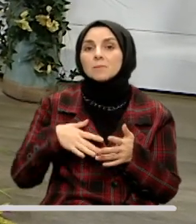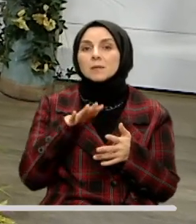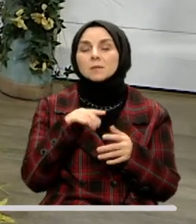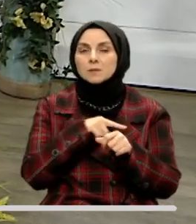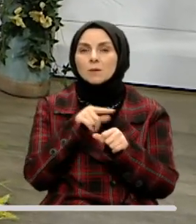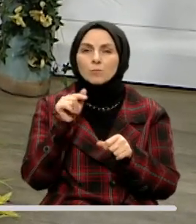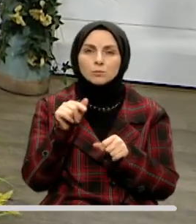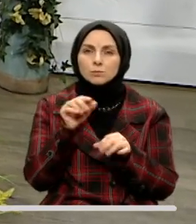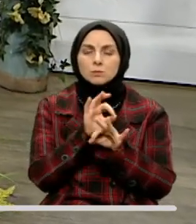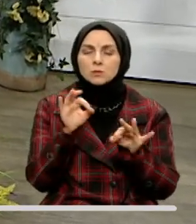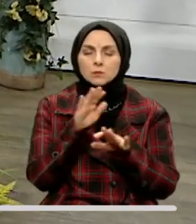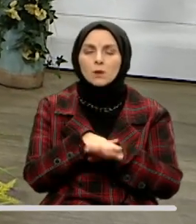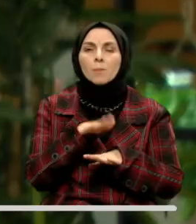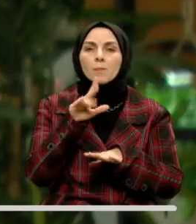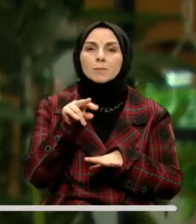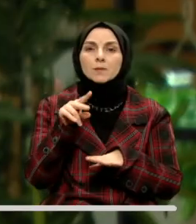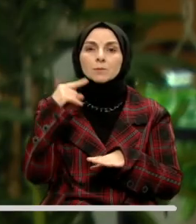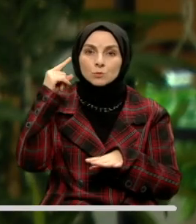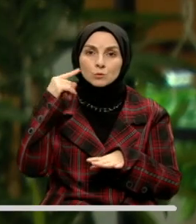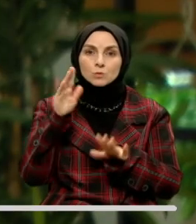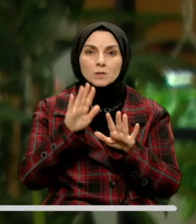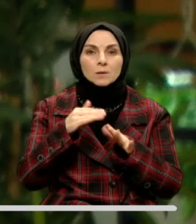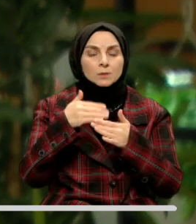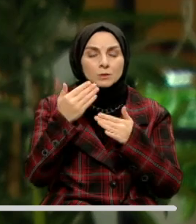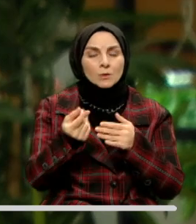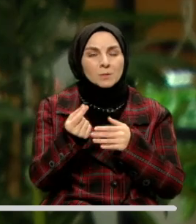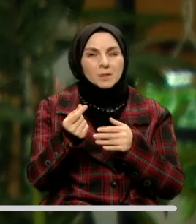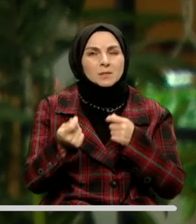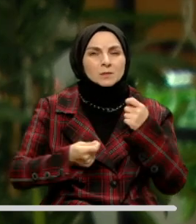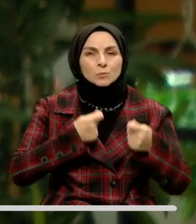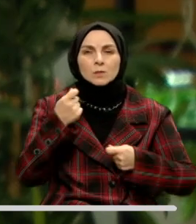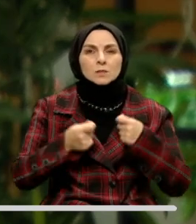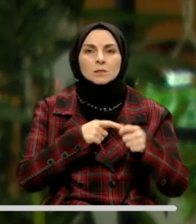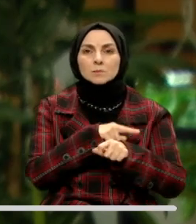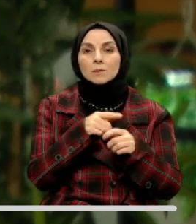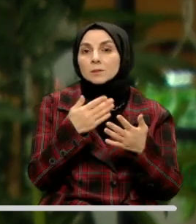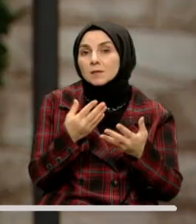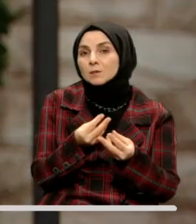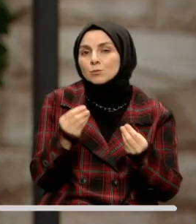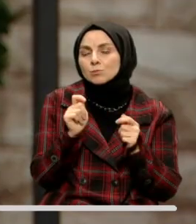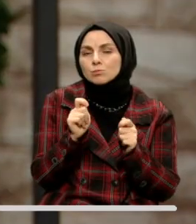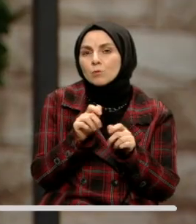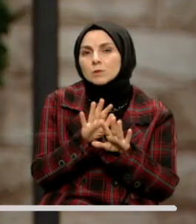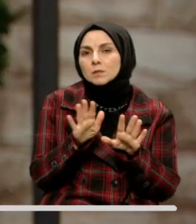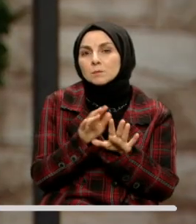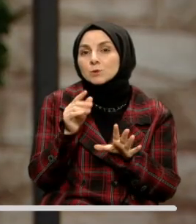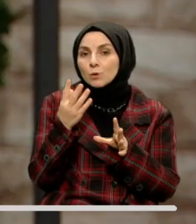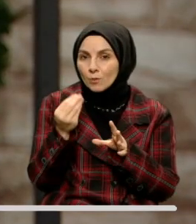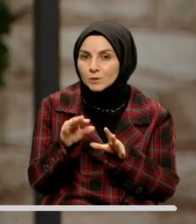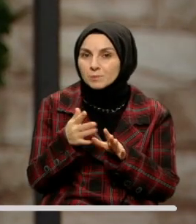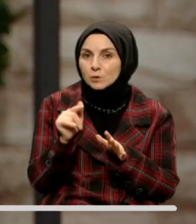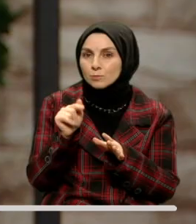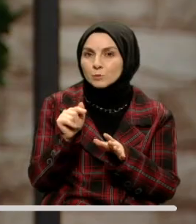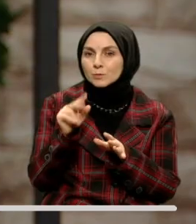ben bunu hiç yapamayacağım, hiç sevemeyeceğim gibi düşünebiliyoruz. Ama sonra birazcık vakit geçiyor, bir bakıyoruz ki aslında o kadar da zor değilmiş, olabiliyormuş. Aslında sen de tam bunu yaşamışsın sanırım.